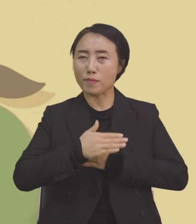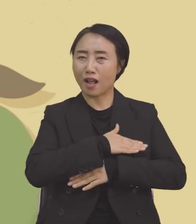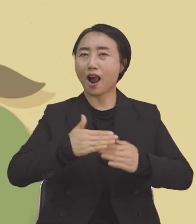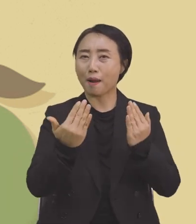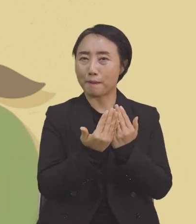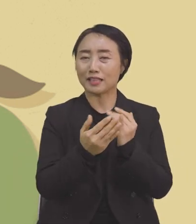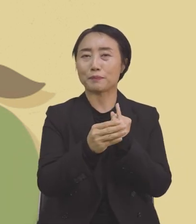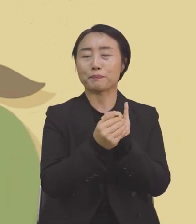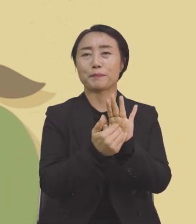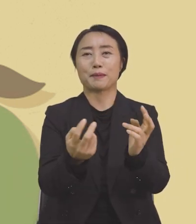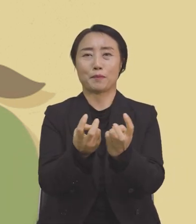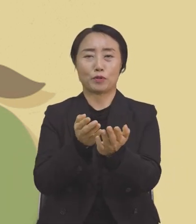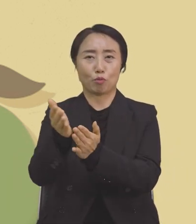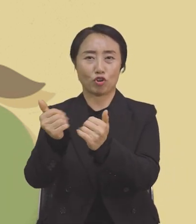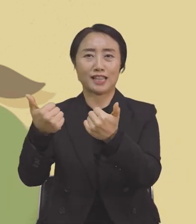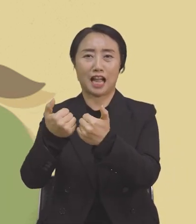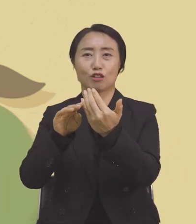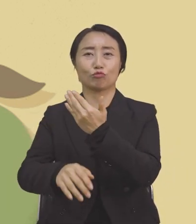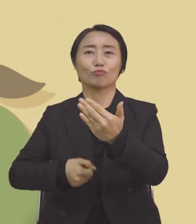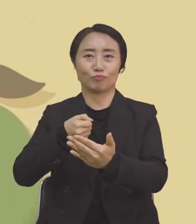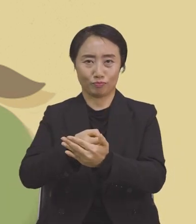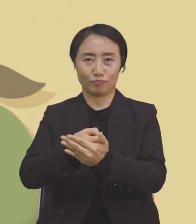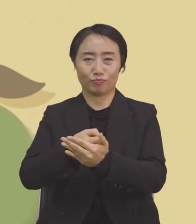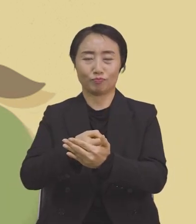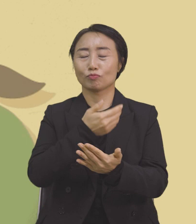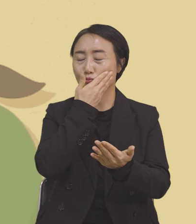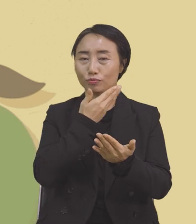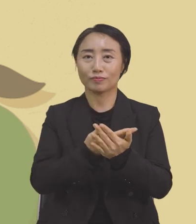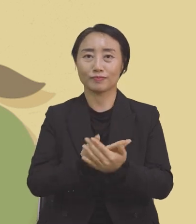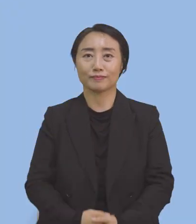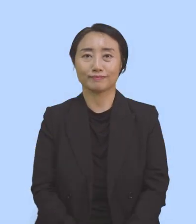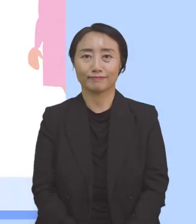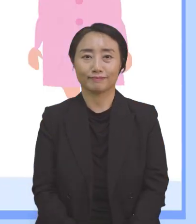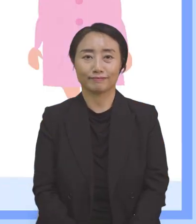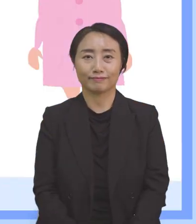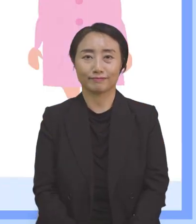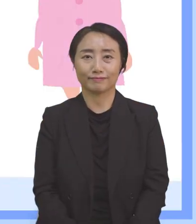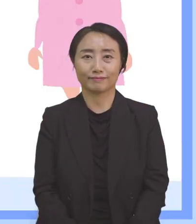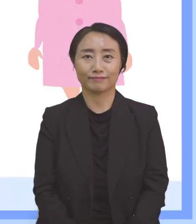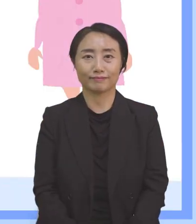적합한 피임법을 전문가와 상의 후에 결정하여 피임하는 것이 중요합니다.